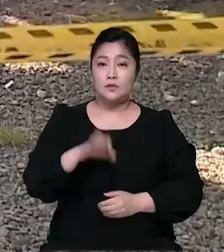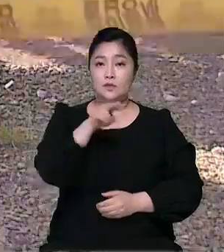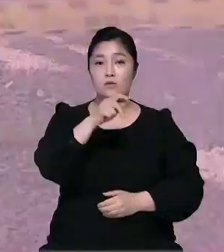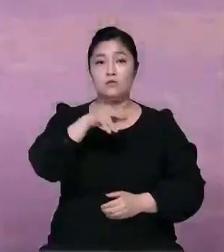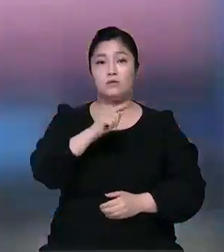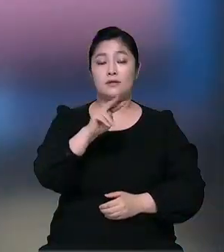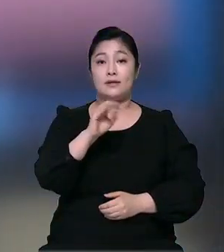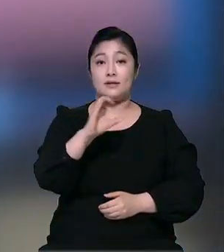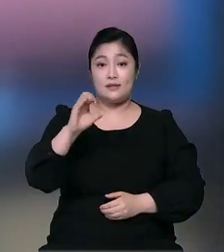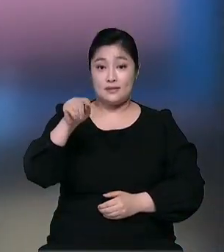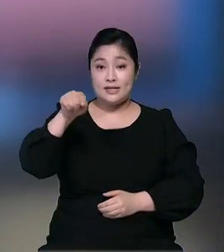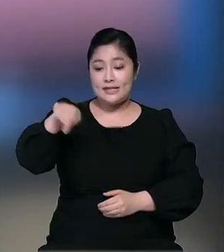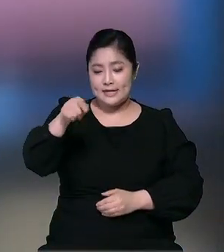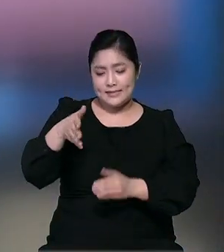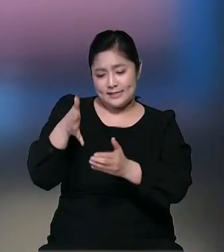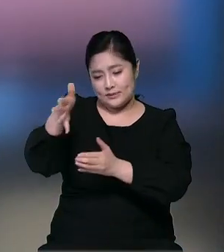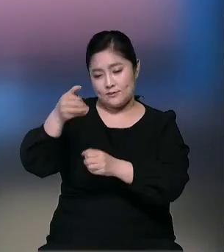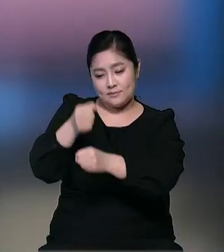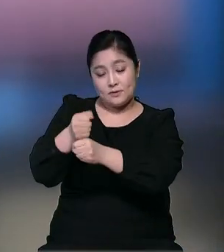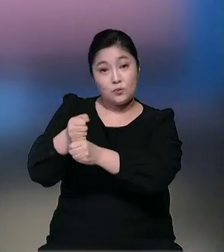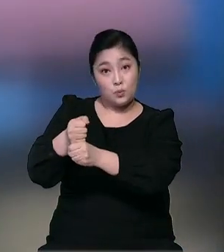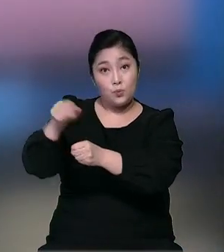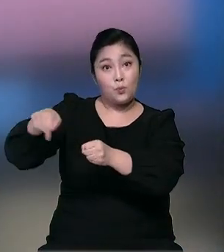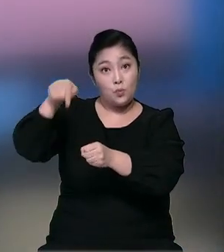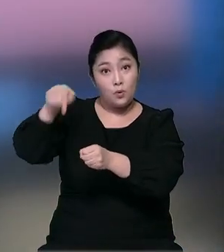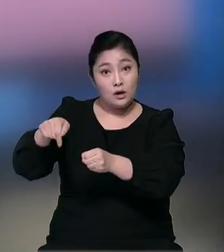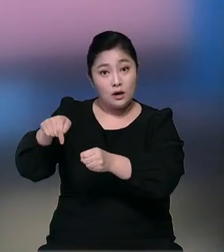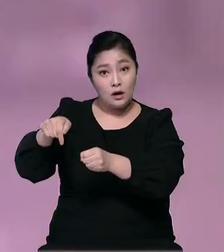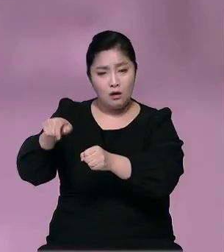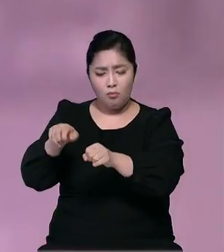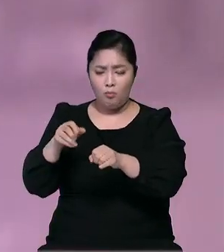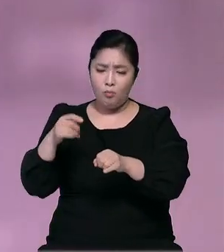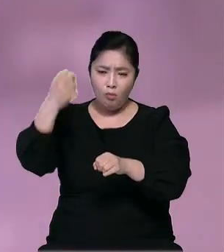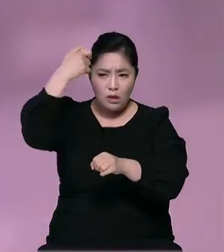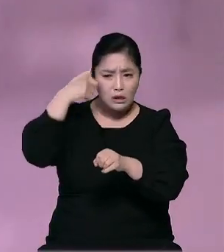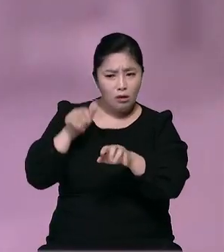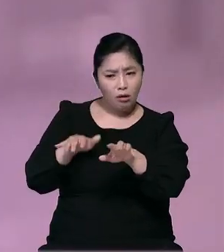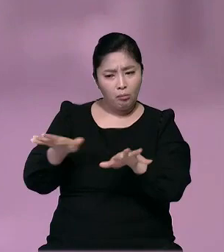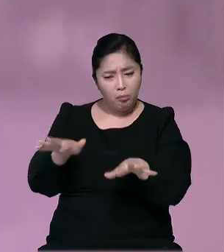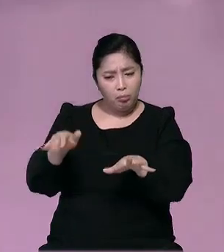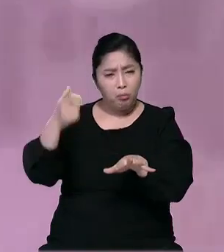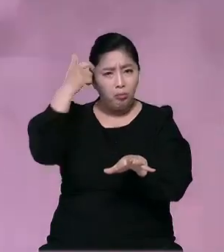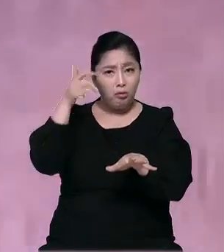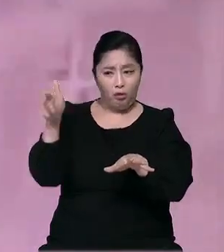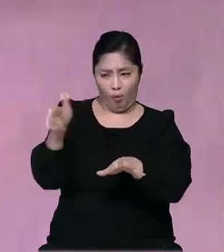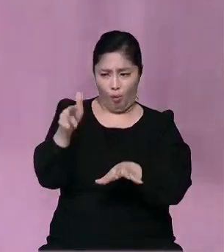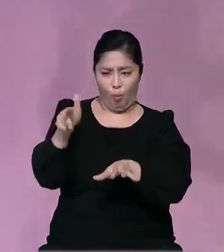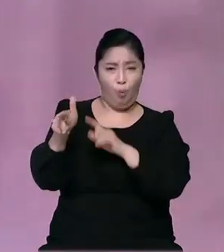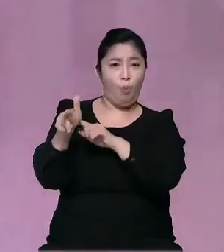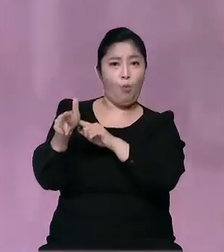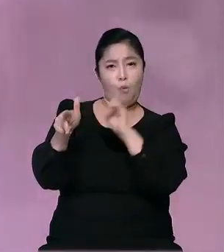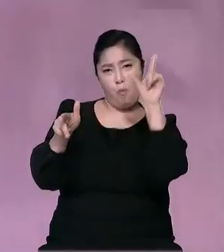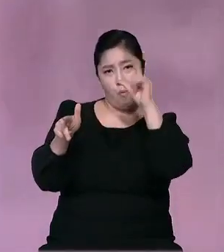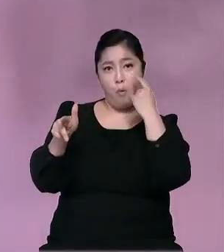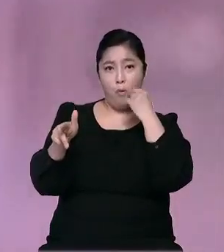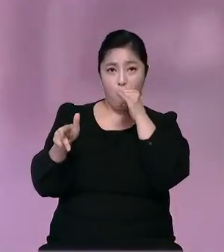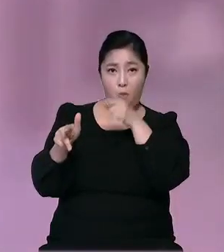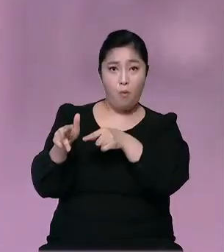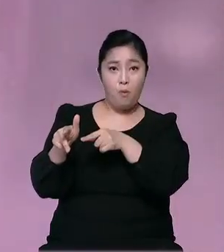여천 NCC의 에틸렌 급냉공정 라인. 마치 지진이 난 것처럼 CCTV가 세차게